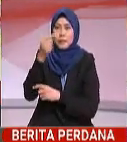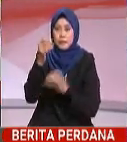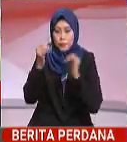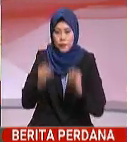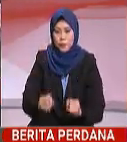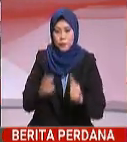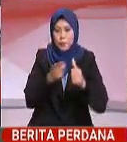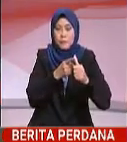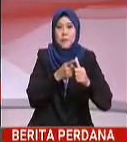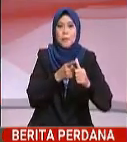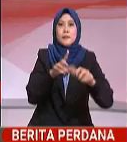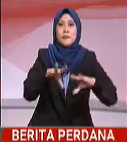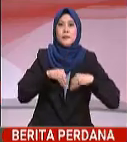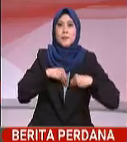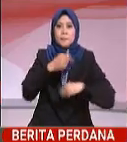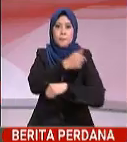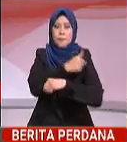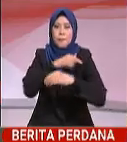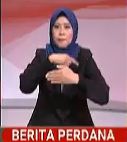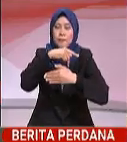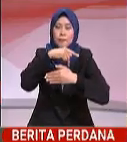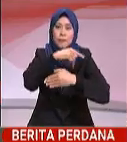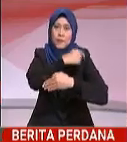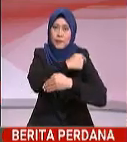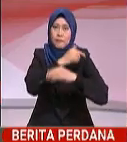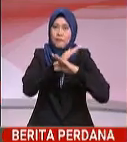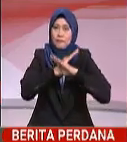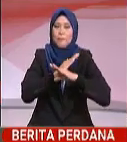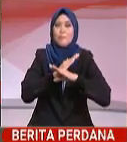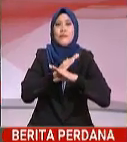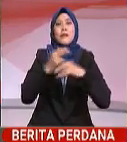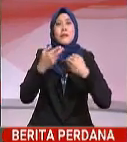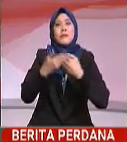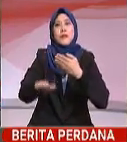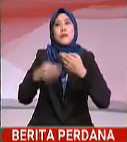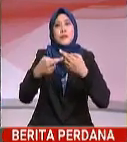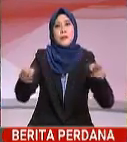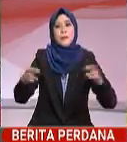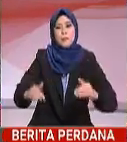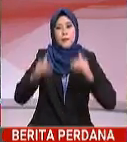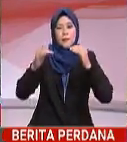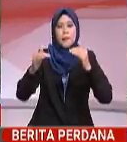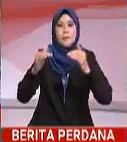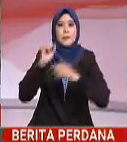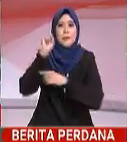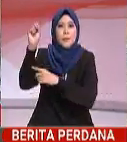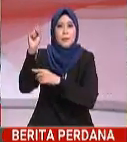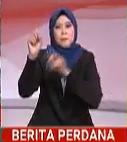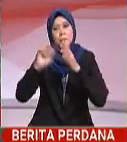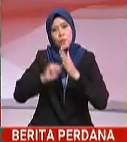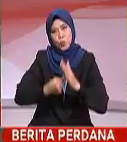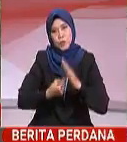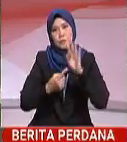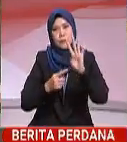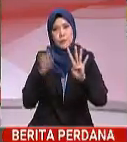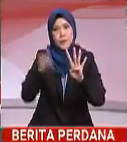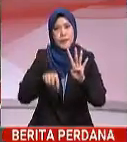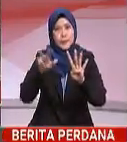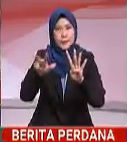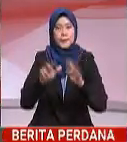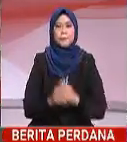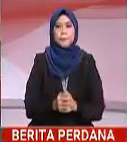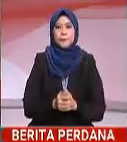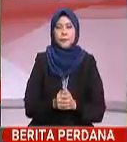menerima suntikan selepas upacara perasmian vaksinasi COVID-19 peringkat Sabah pada 4 Mac depan. Ya, di